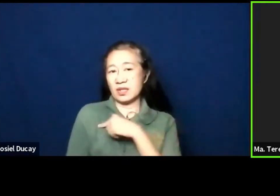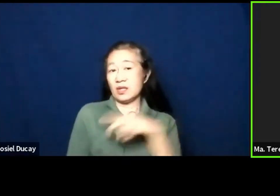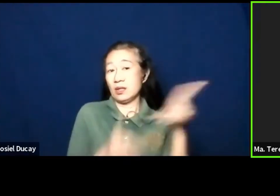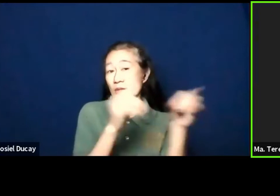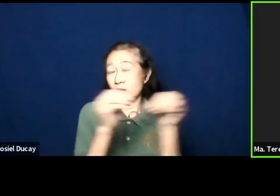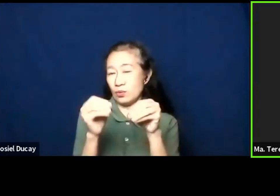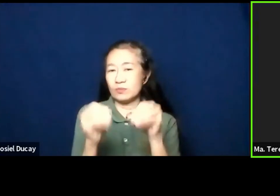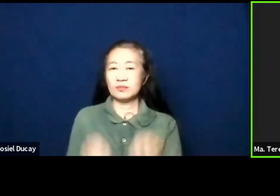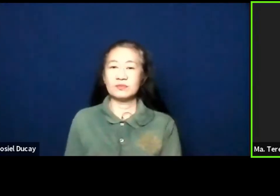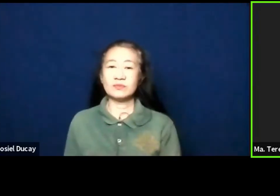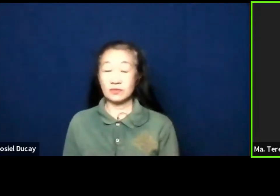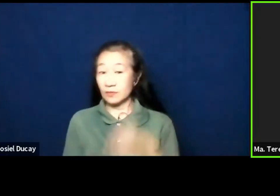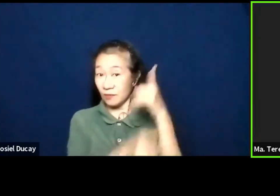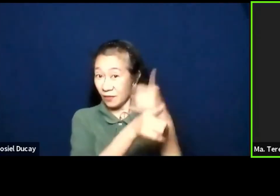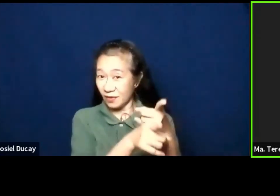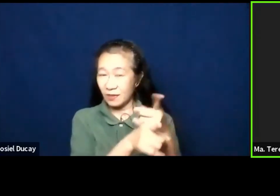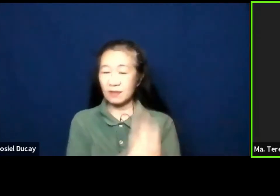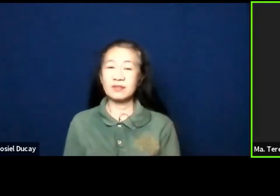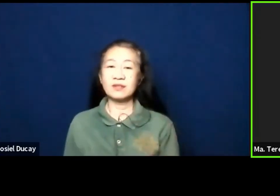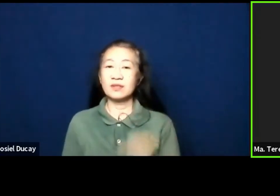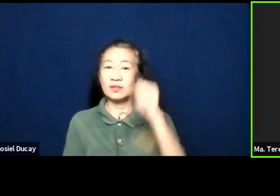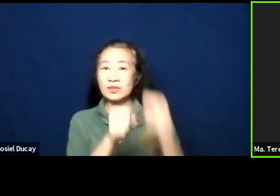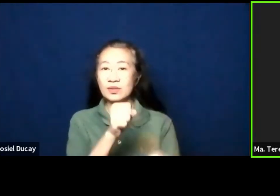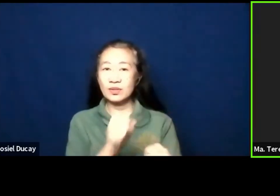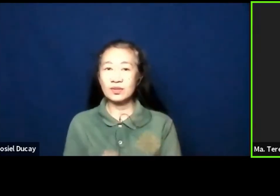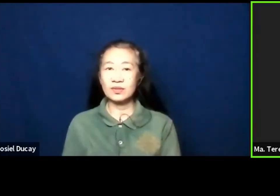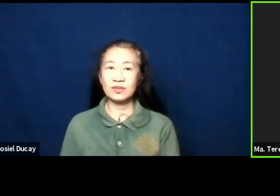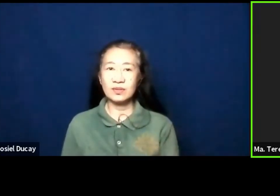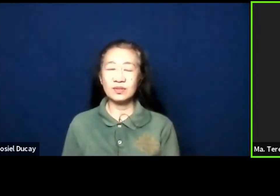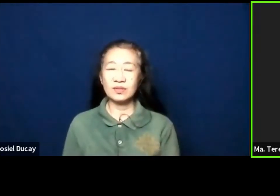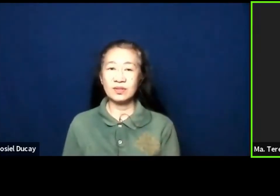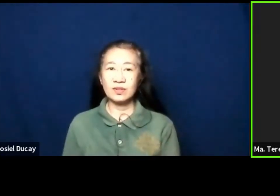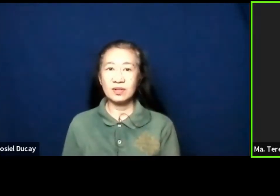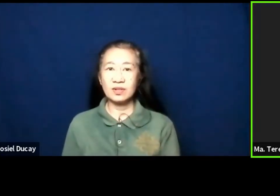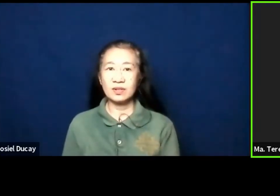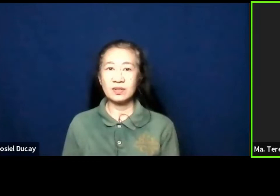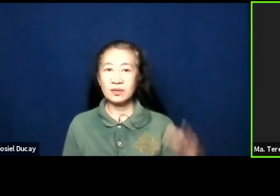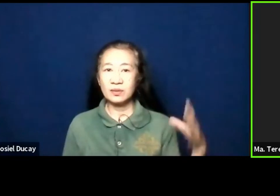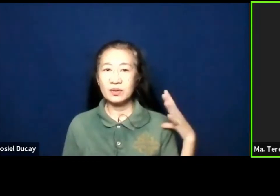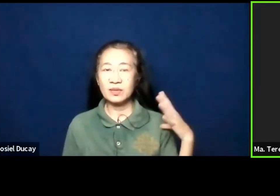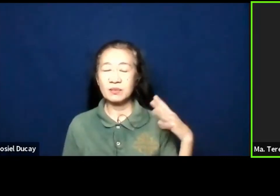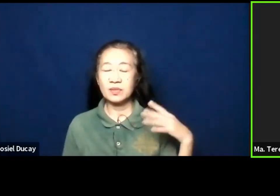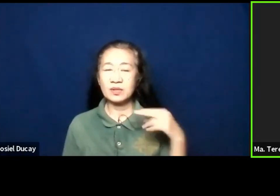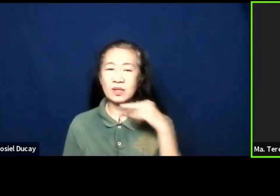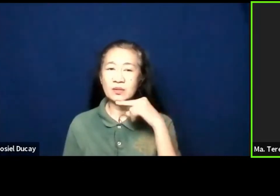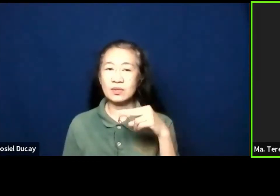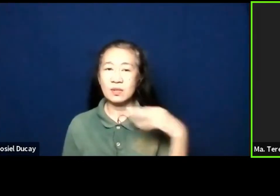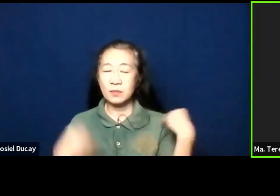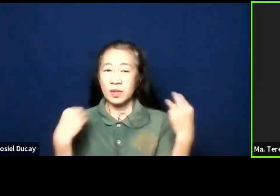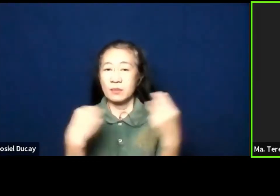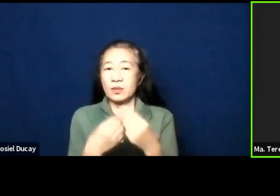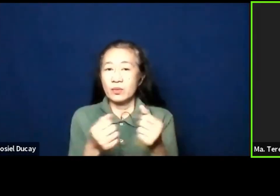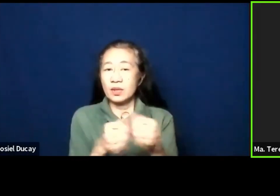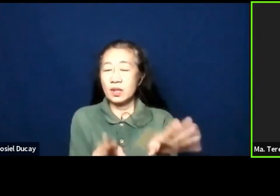gawin. Diba? So, hindi lang yung ating miyembrong walang kapansanan ang